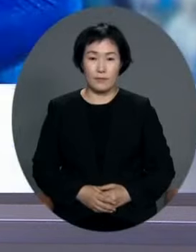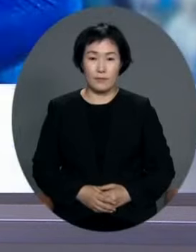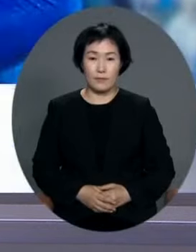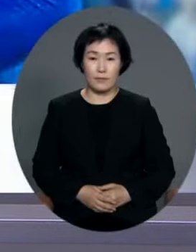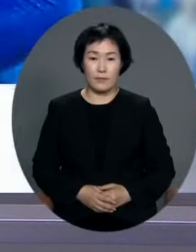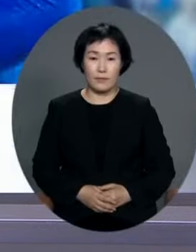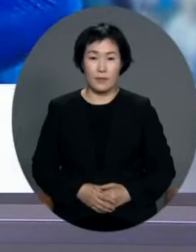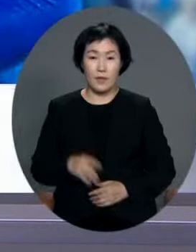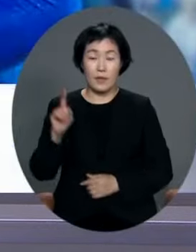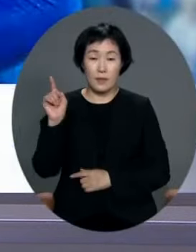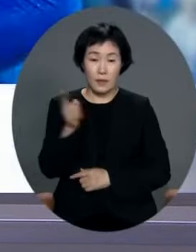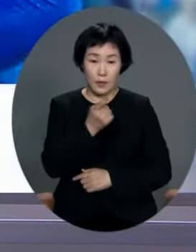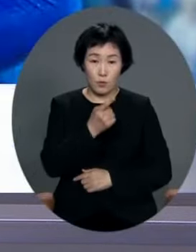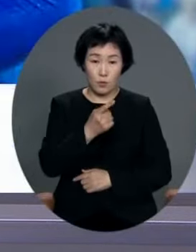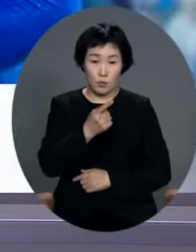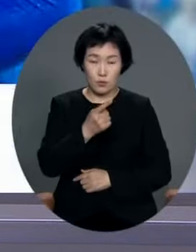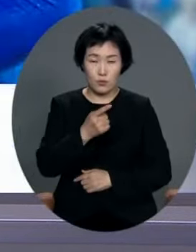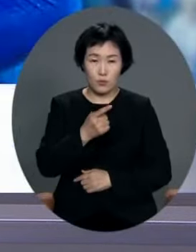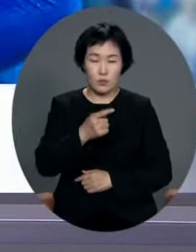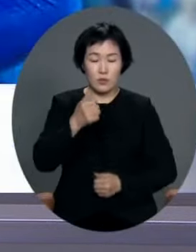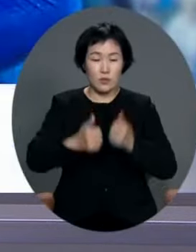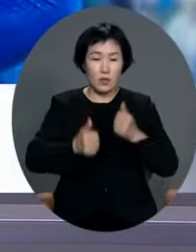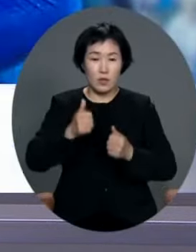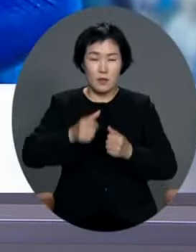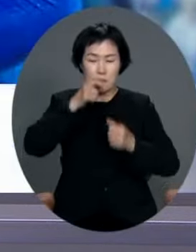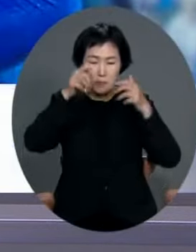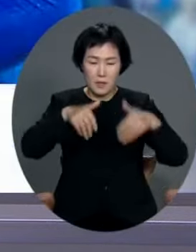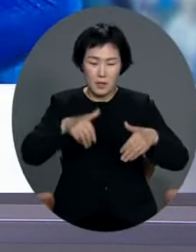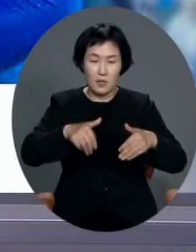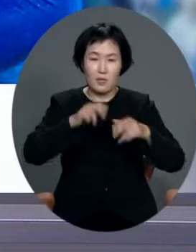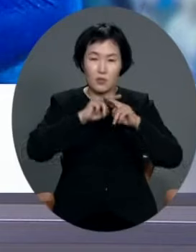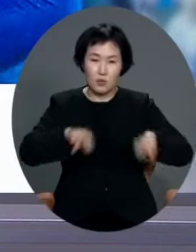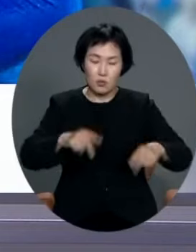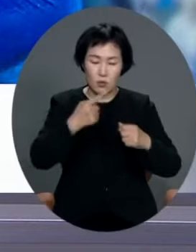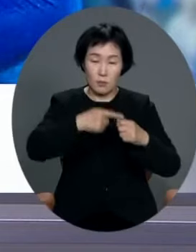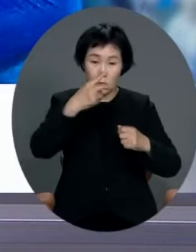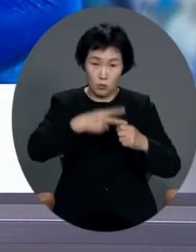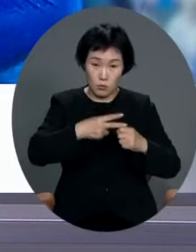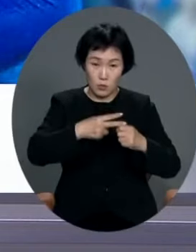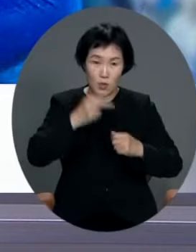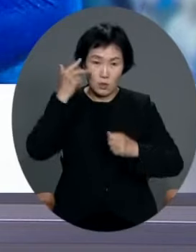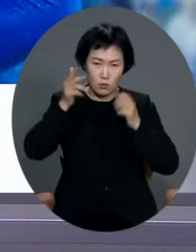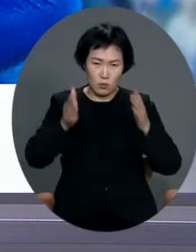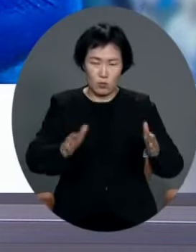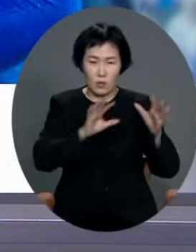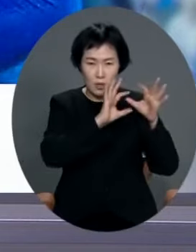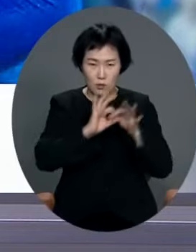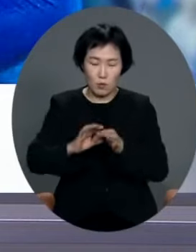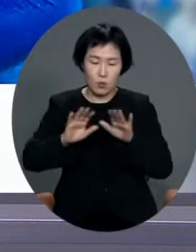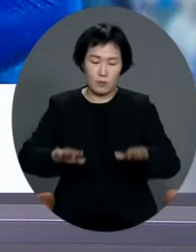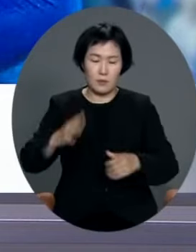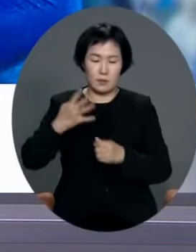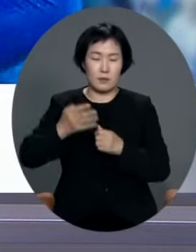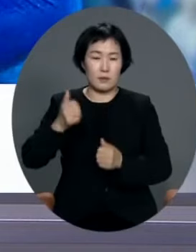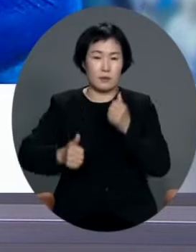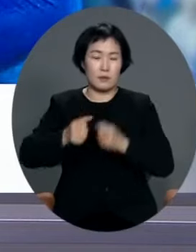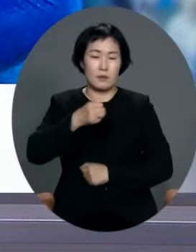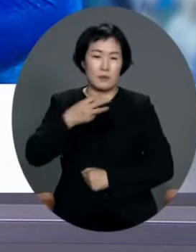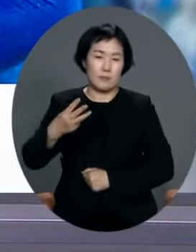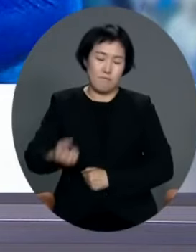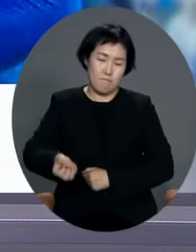KBO 플레이오프가 우천 취소가 두 번 되면서 일주일 가까이 이어졌는데요. 오늘 4차전은 삼성라이온즈의